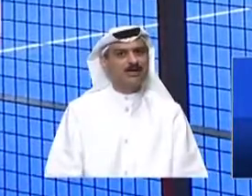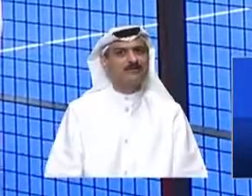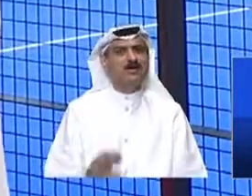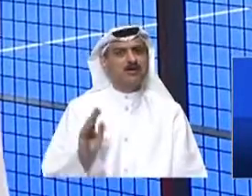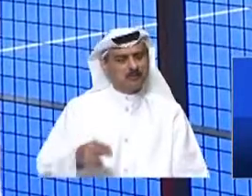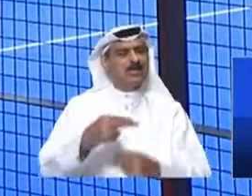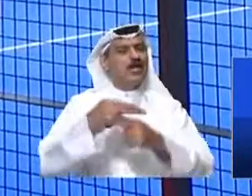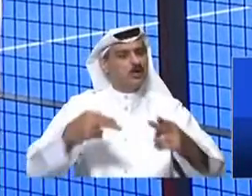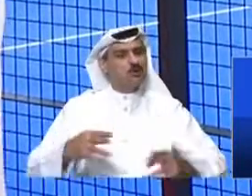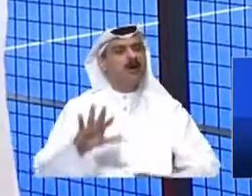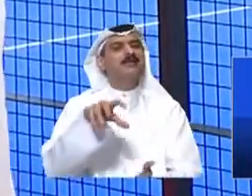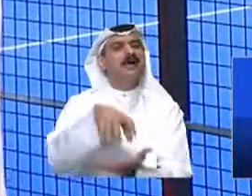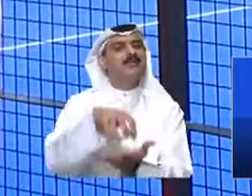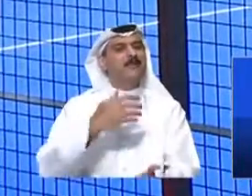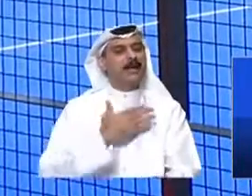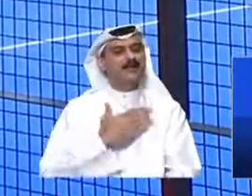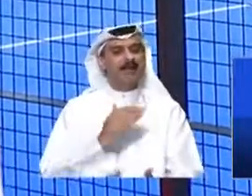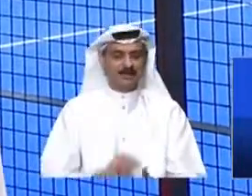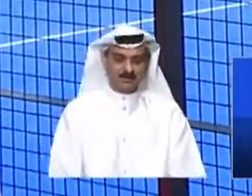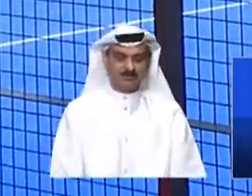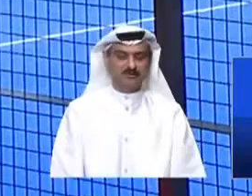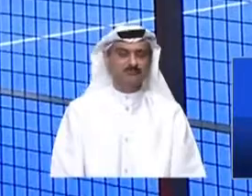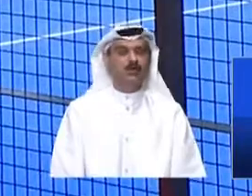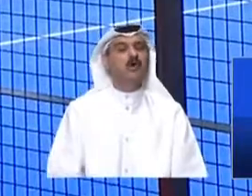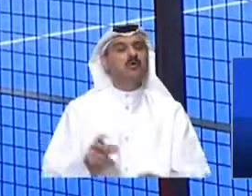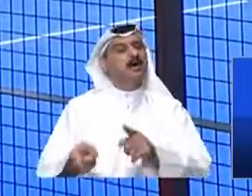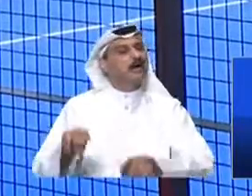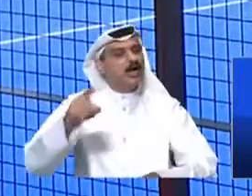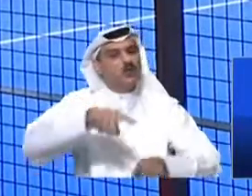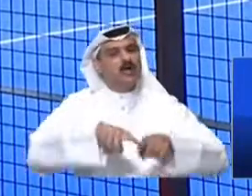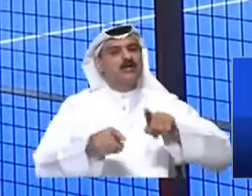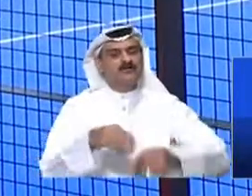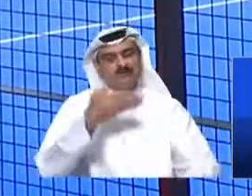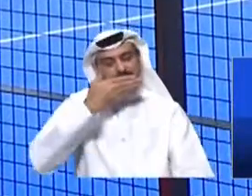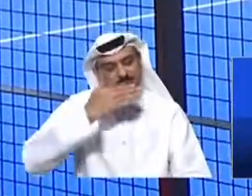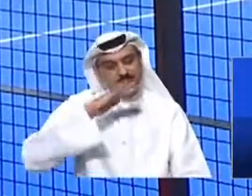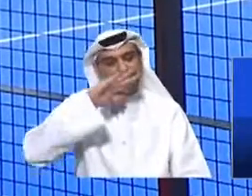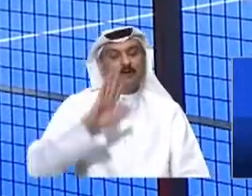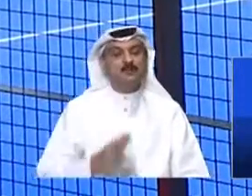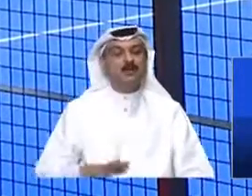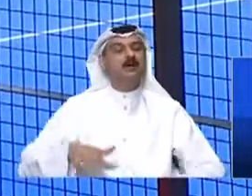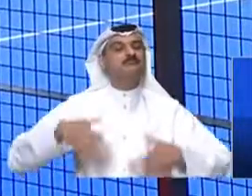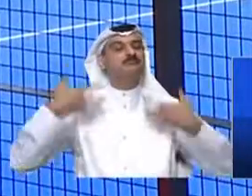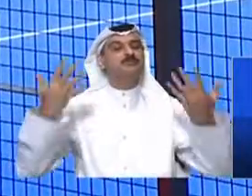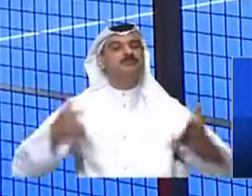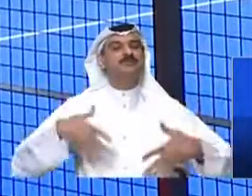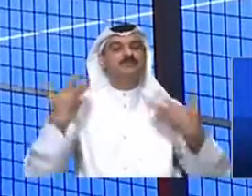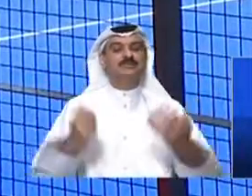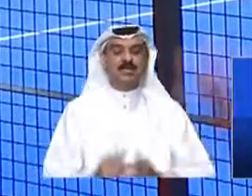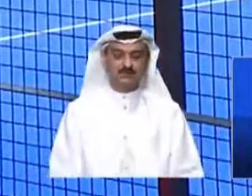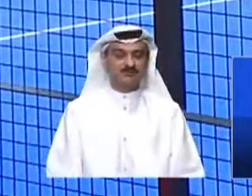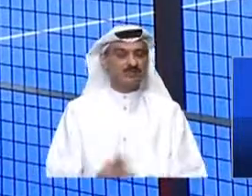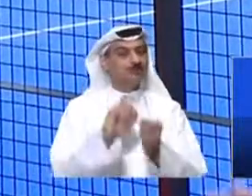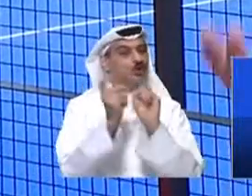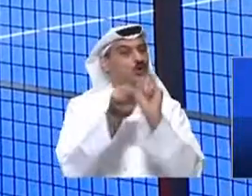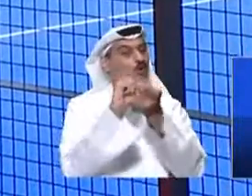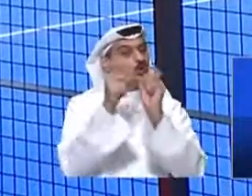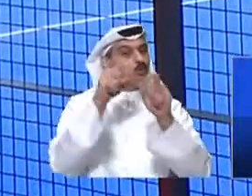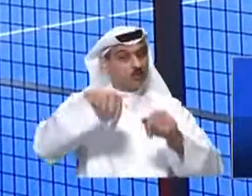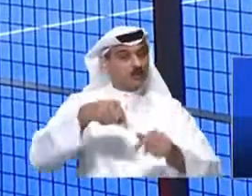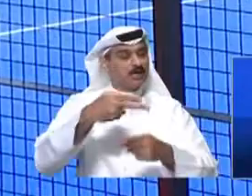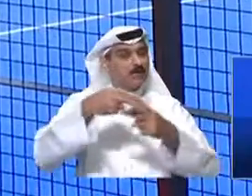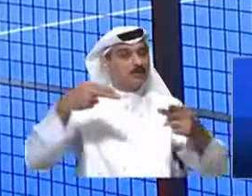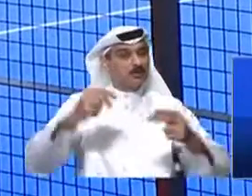الكويت واحنا وياكم اكثر من اهل وعيال عم، فالحمد لله استمتعت في اجواء المباراة وفي البطولة بشكل عام. في اقامتي في الكويت صار